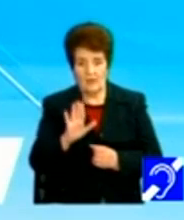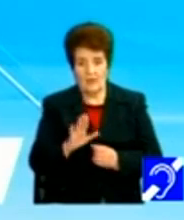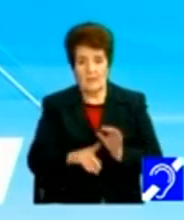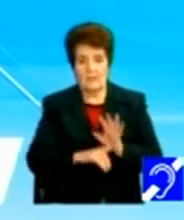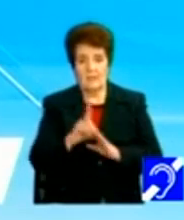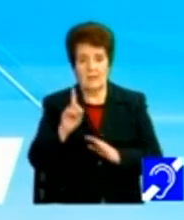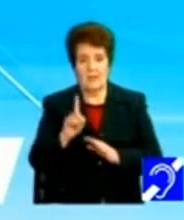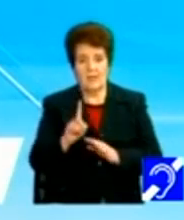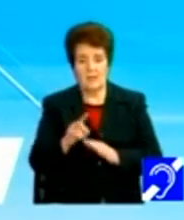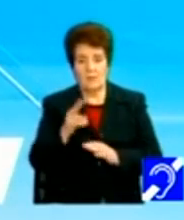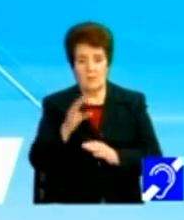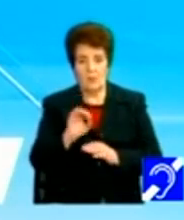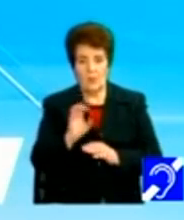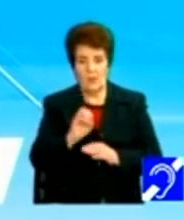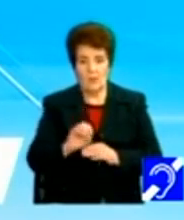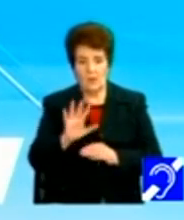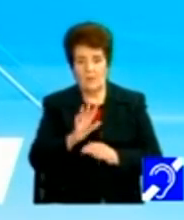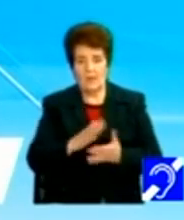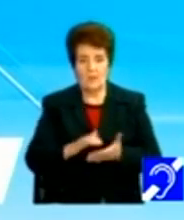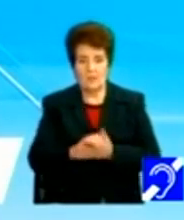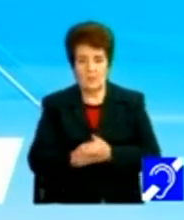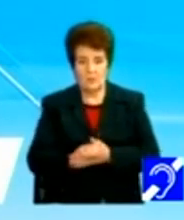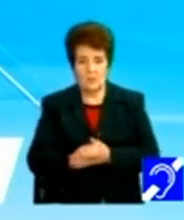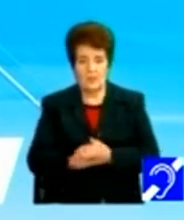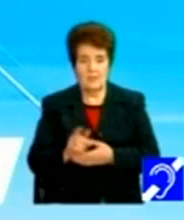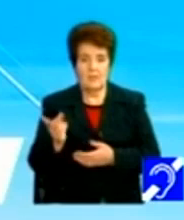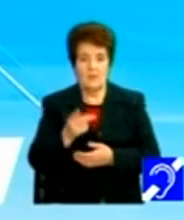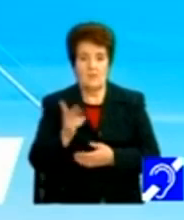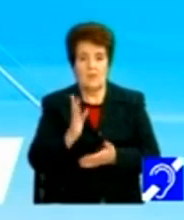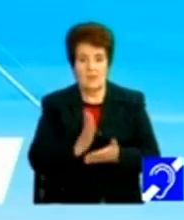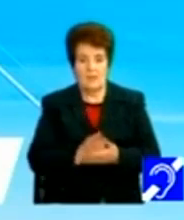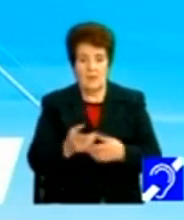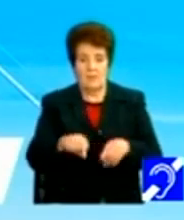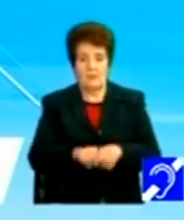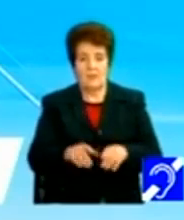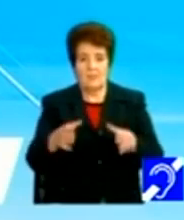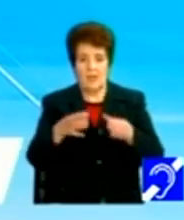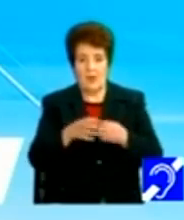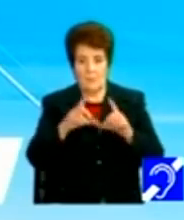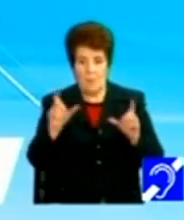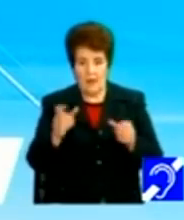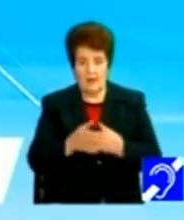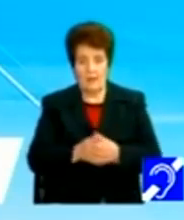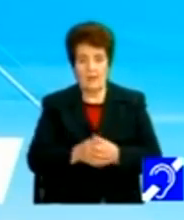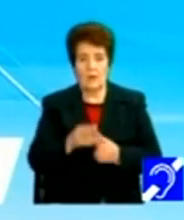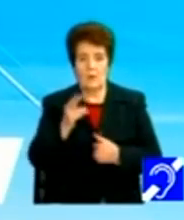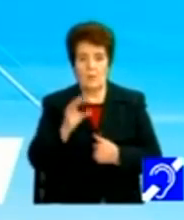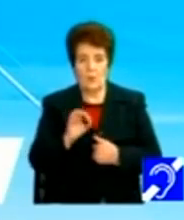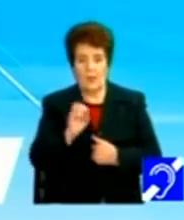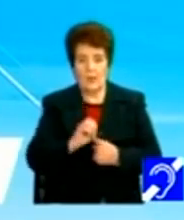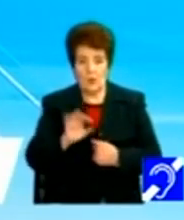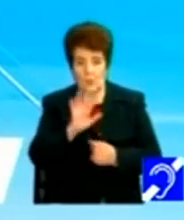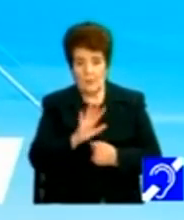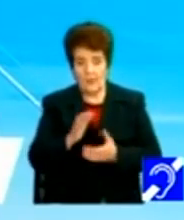împărțit în candidați pro-europeni și unioniști ceea ce avem în această campanie și am spus clar, cei 5 pro-europeni și unioniști trebuie să